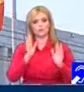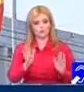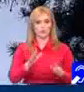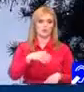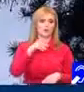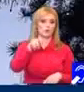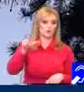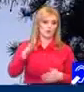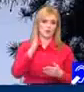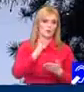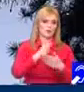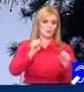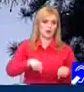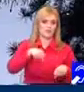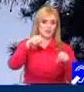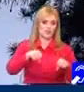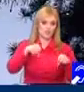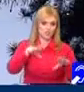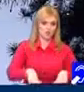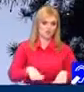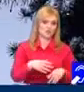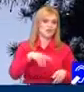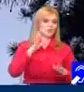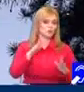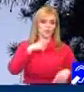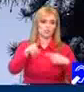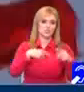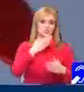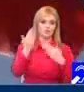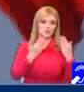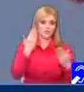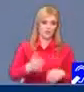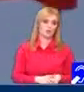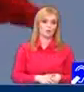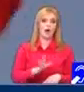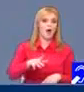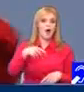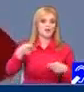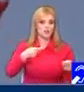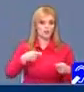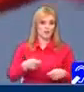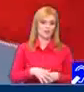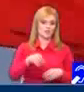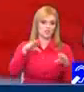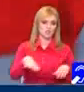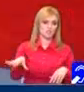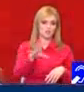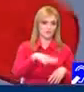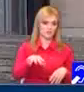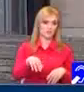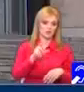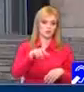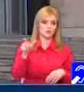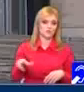referendum. El a mai anunțat că în calitatea sa de președinte al Republicii Moldova și garant al Constituției va bloca realizarea acestei